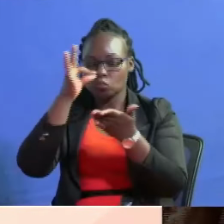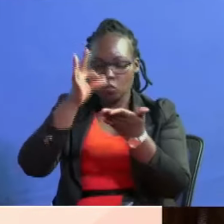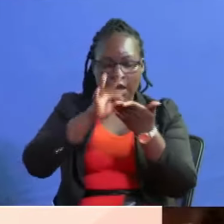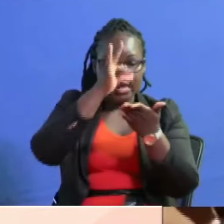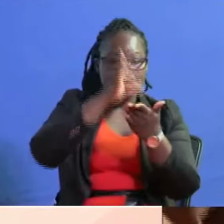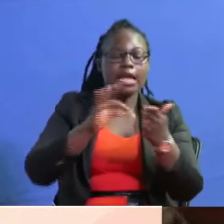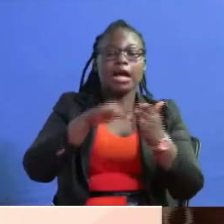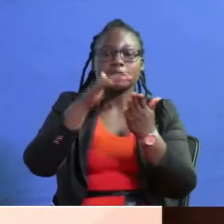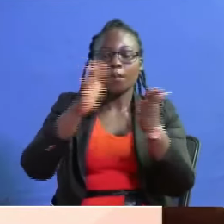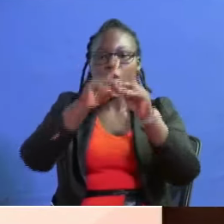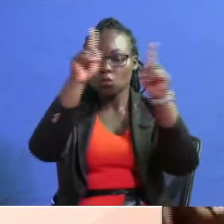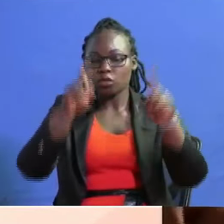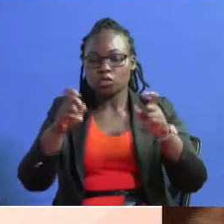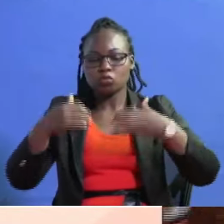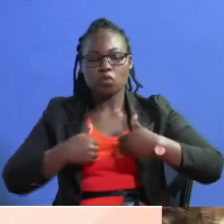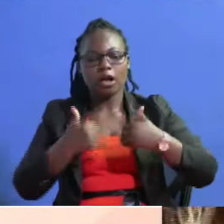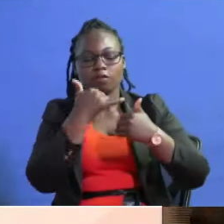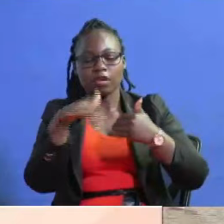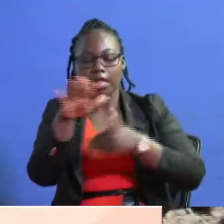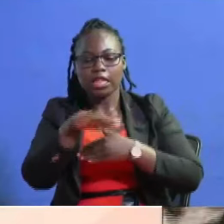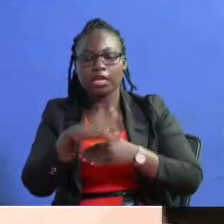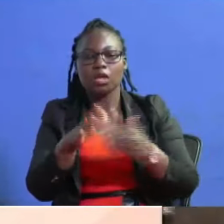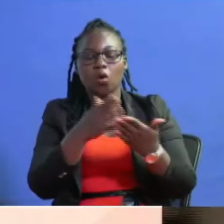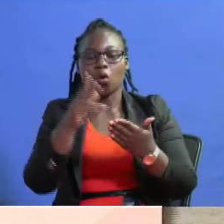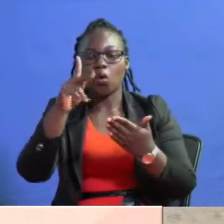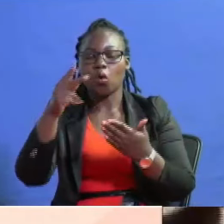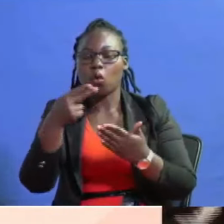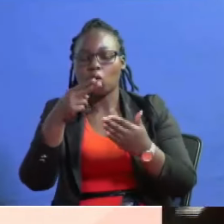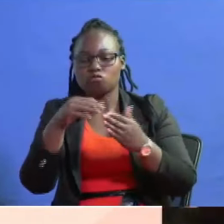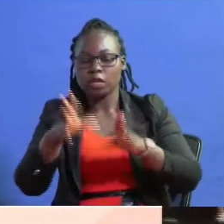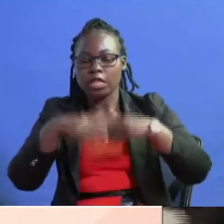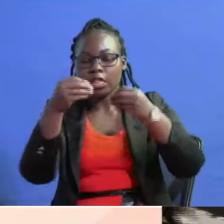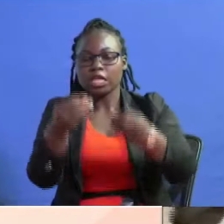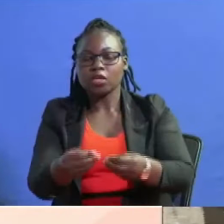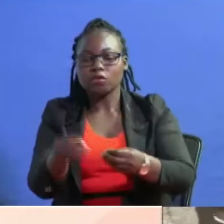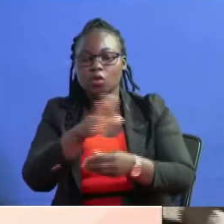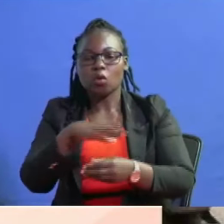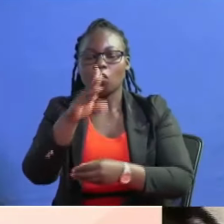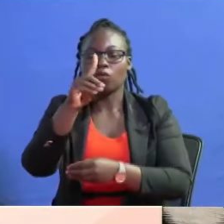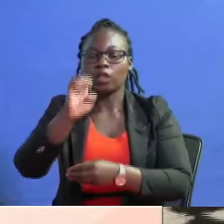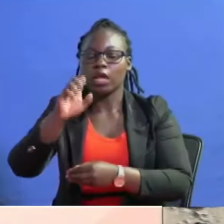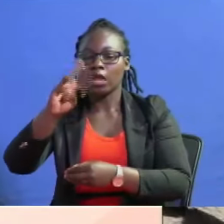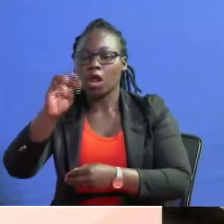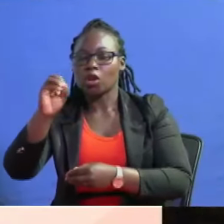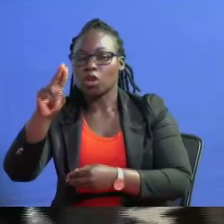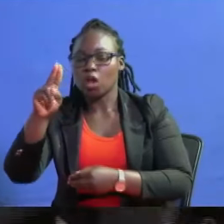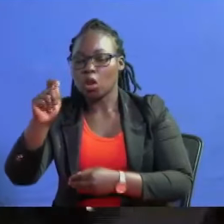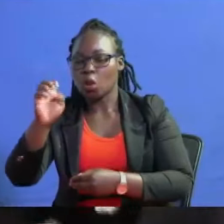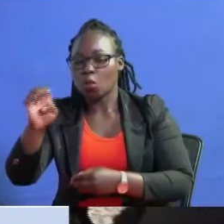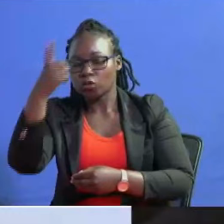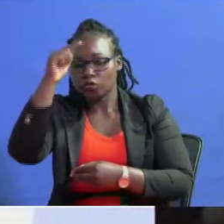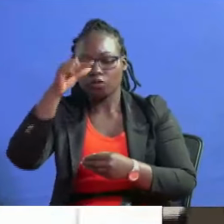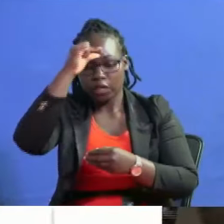masuala muhimu yakiwemo marekebisho katika sekta ya kahawa, upeanaji wa ardhi ya Del Monte kwenye serikali na uainishaji